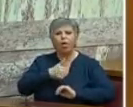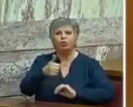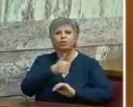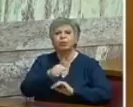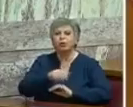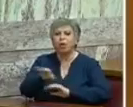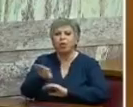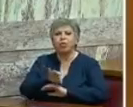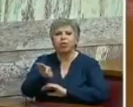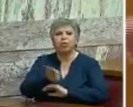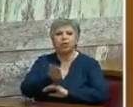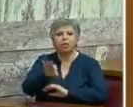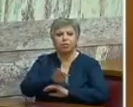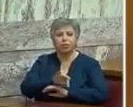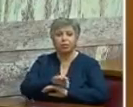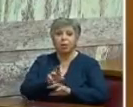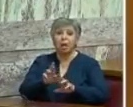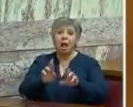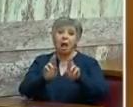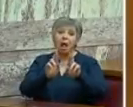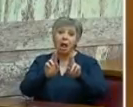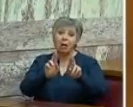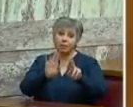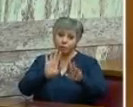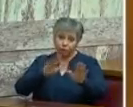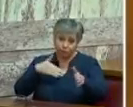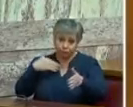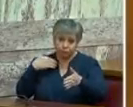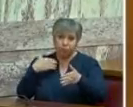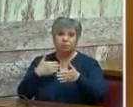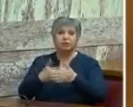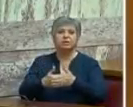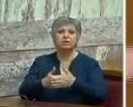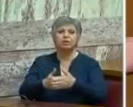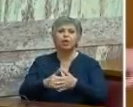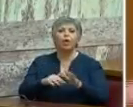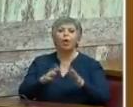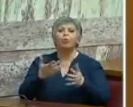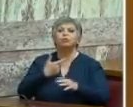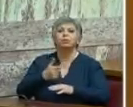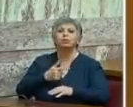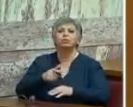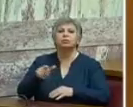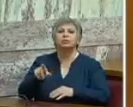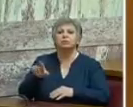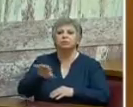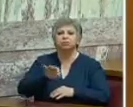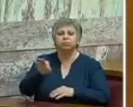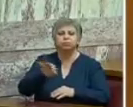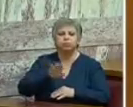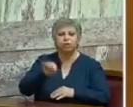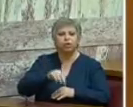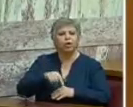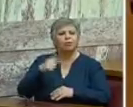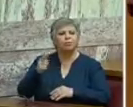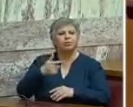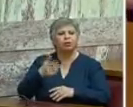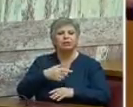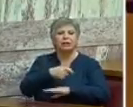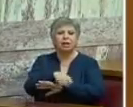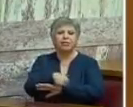ελπίζω να τελειώσει επιτέλους αυτό το πόρισμα, το οποίο το έχει συρταρωμένο η κυρία Ράικου κάνα χρόνο 1,5, έτσι και το, μετά